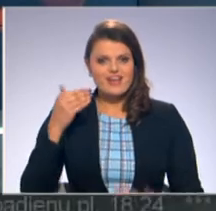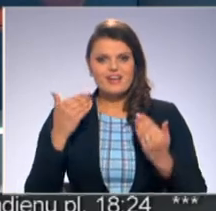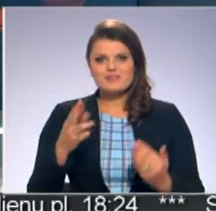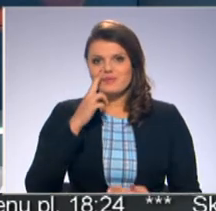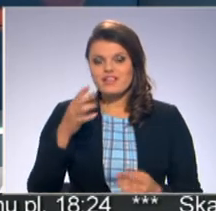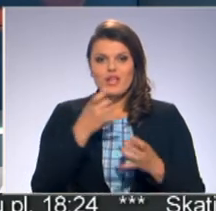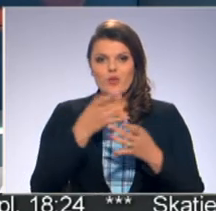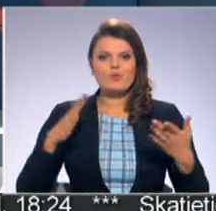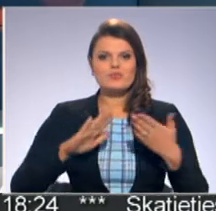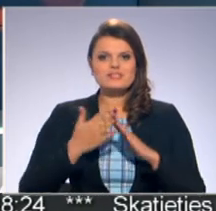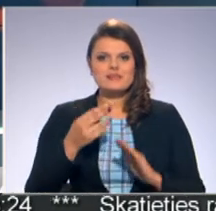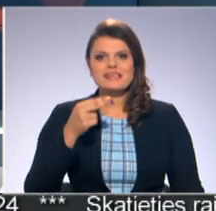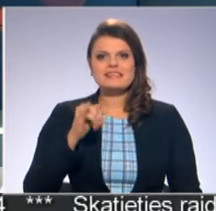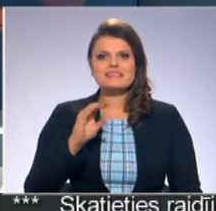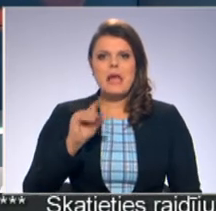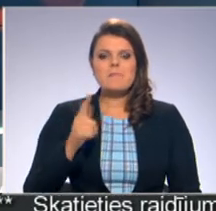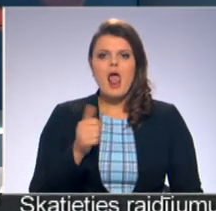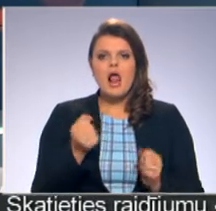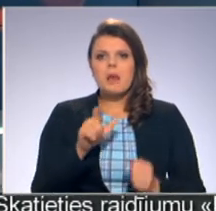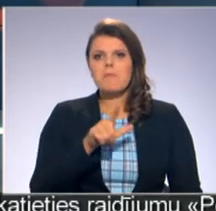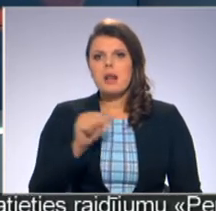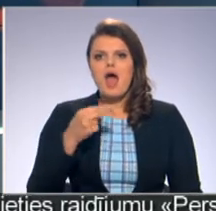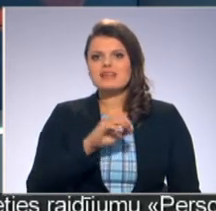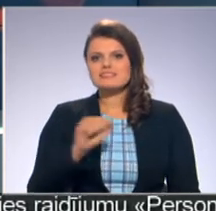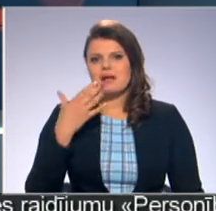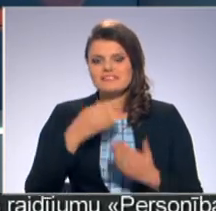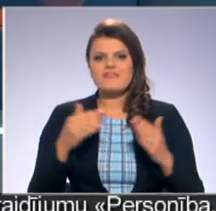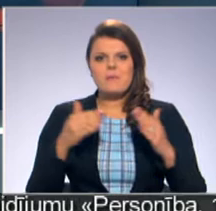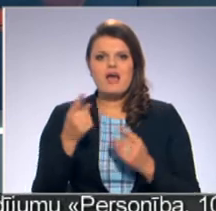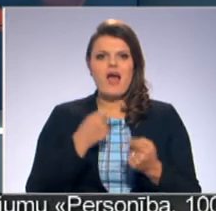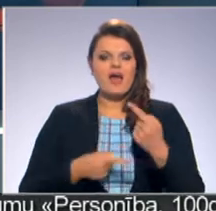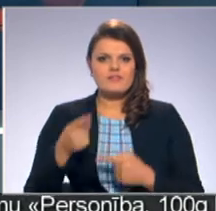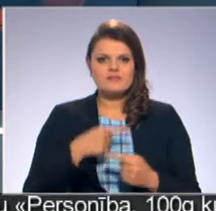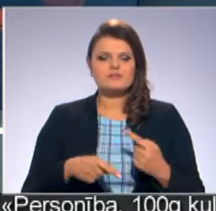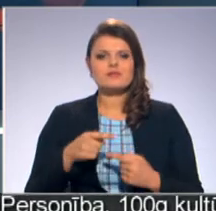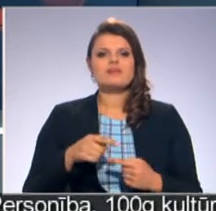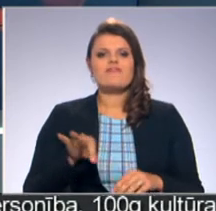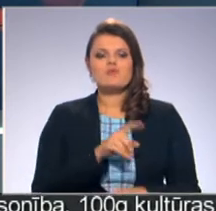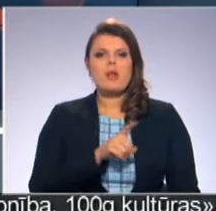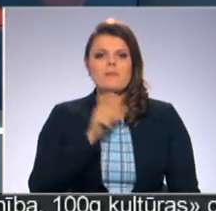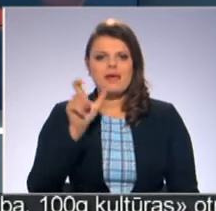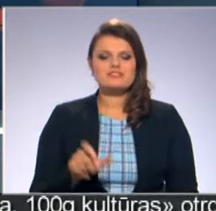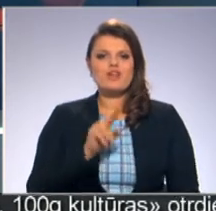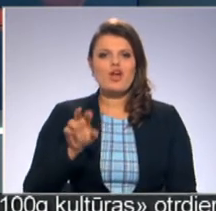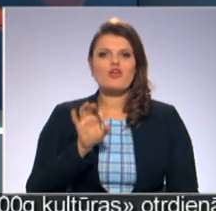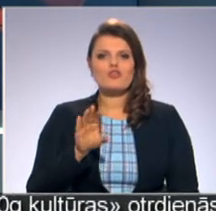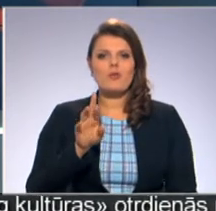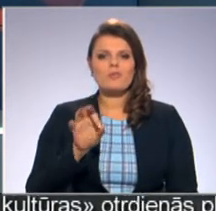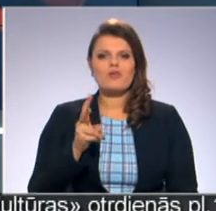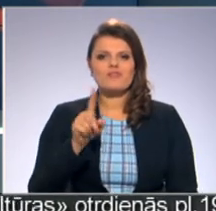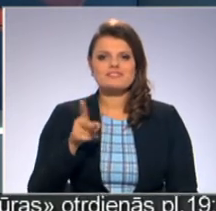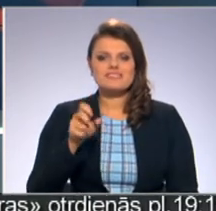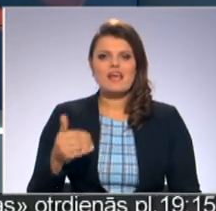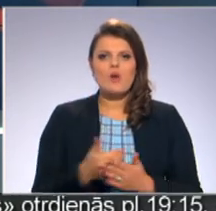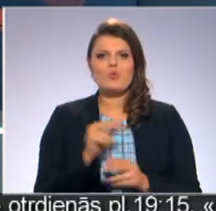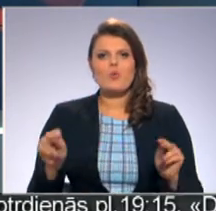Šonedēļ kultūras pilī Ziemeļblāzma savā sākotnējā mājvietā atkal atgriezies mecenāta un violmeistara Augusta Dombrovska jauno mūziķu